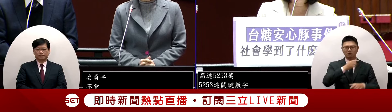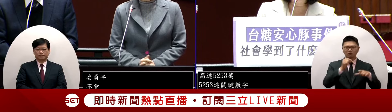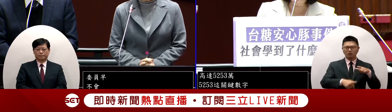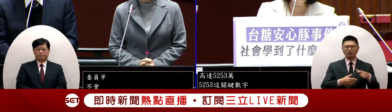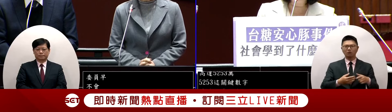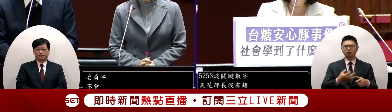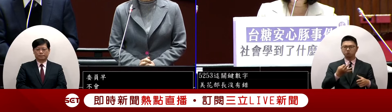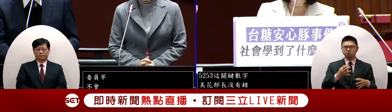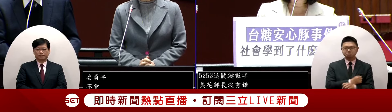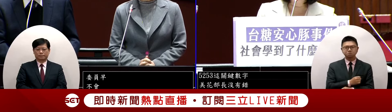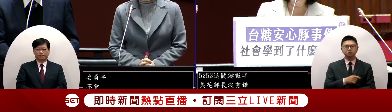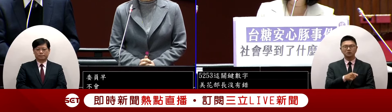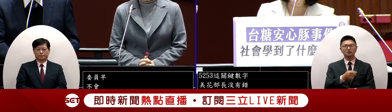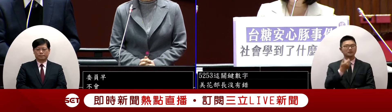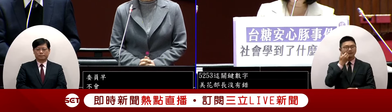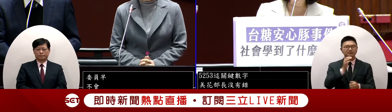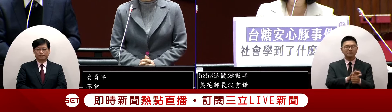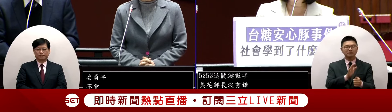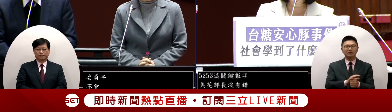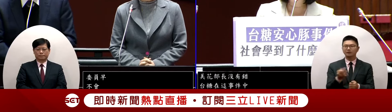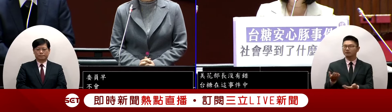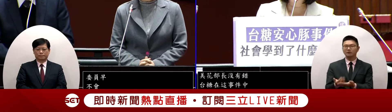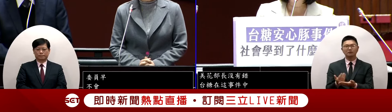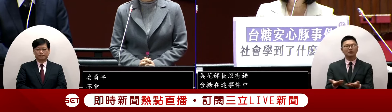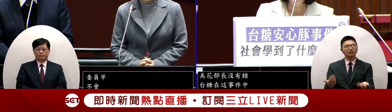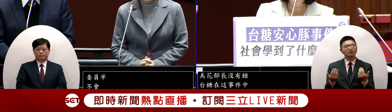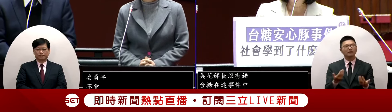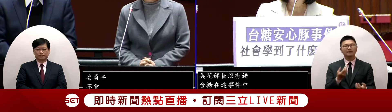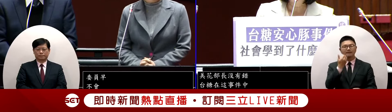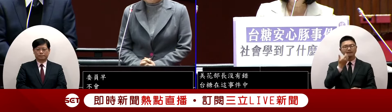怎么替他平反，谁能来赔啊？